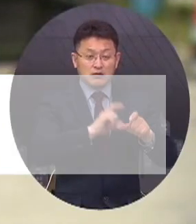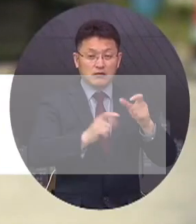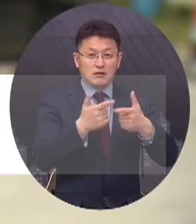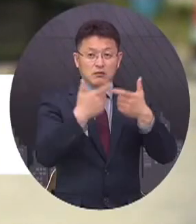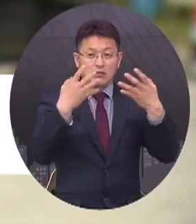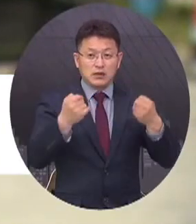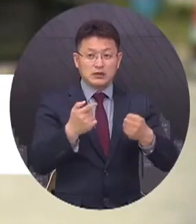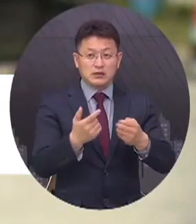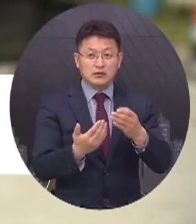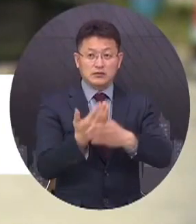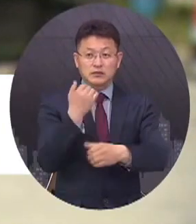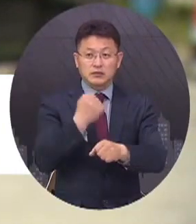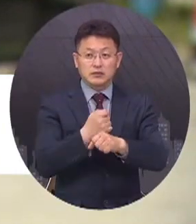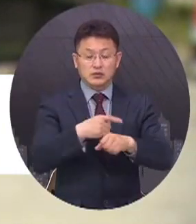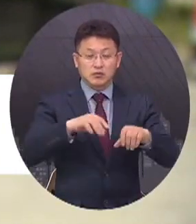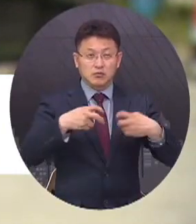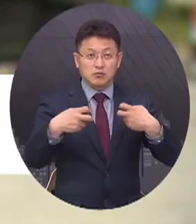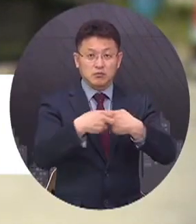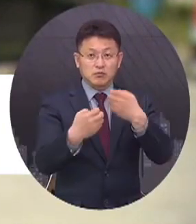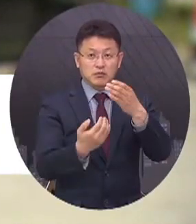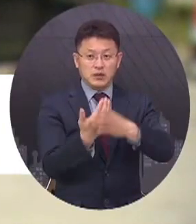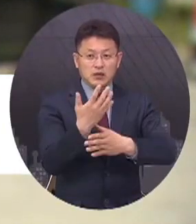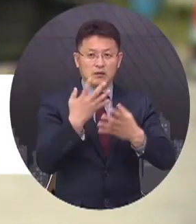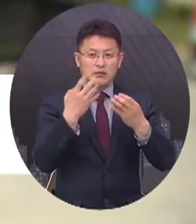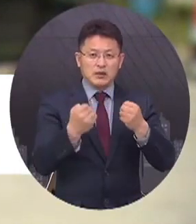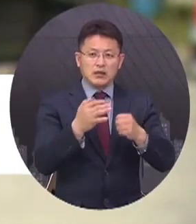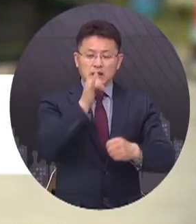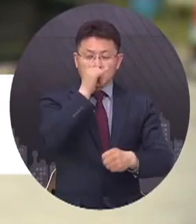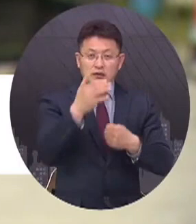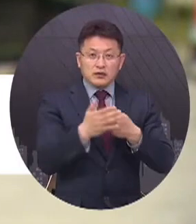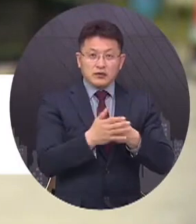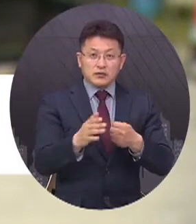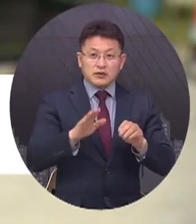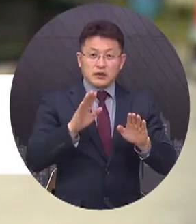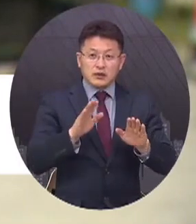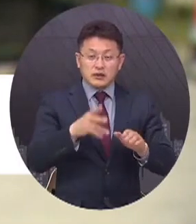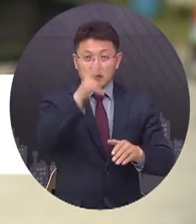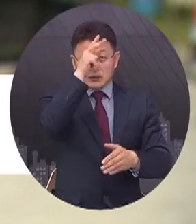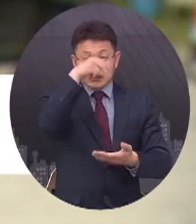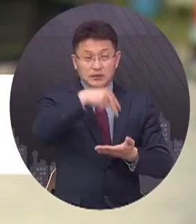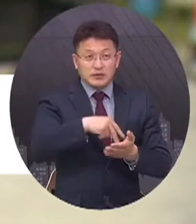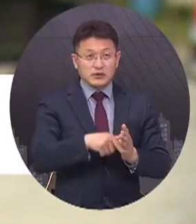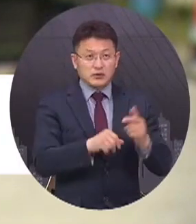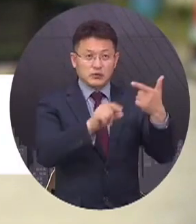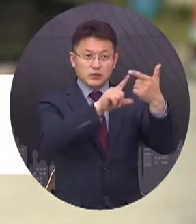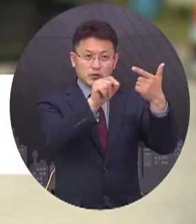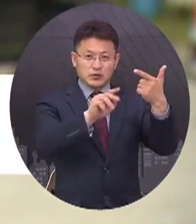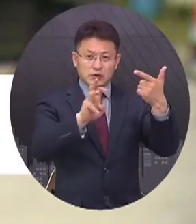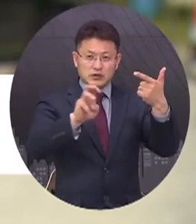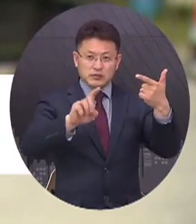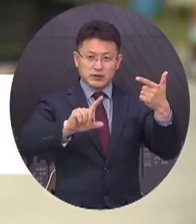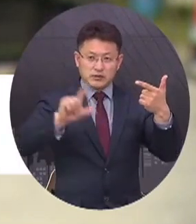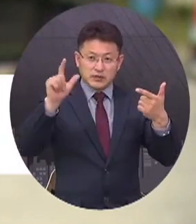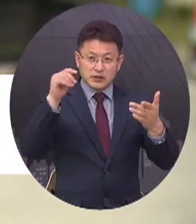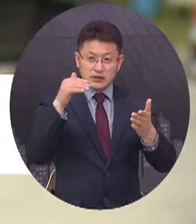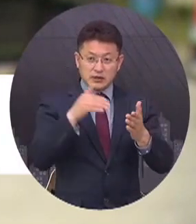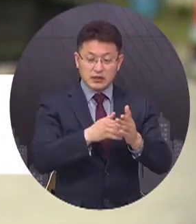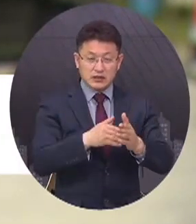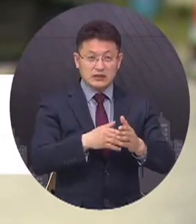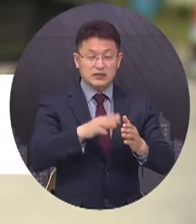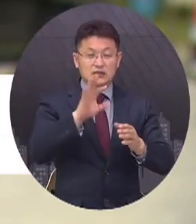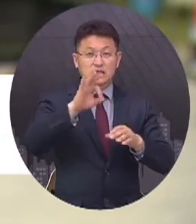증가를 했고 교통사고도 많이 발생하고 있어서 경찰에서는 6월 30일까지